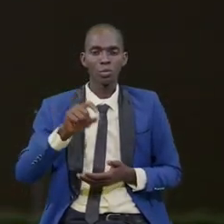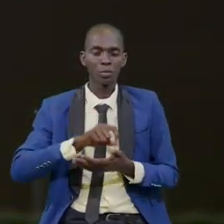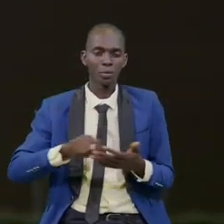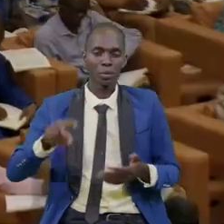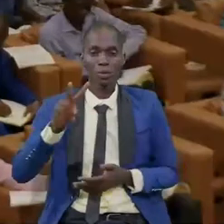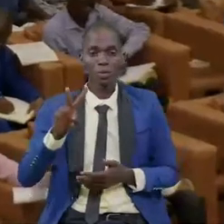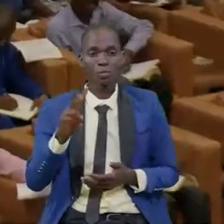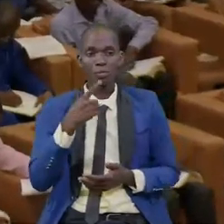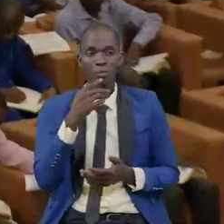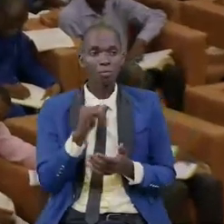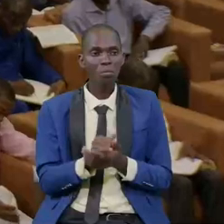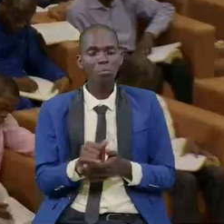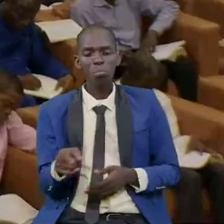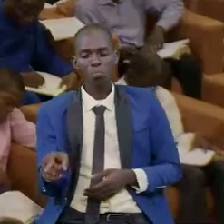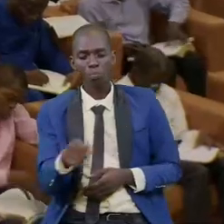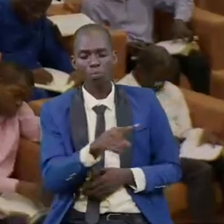12.